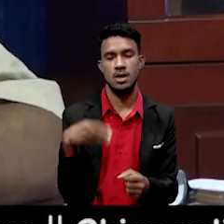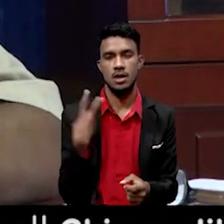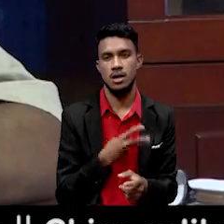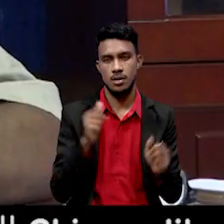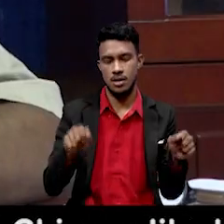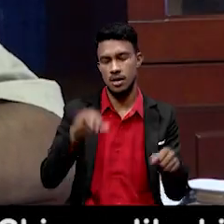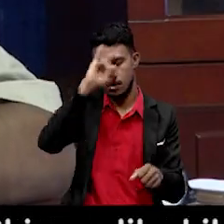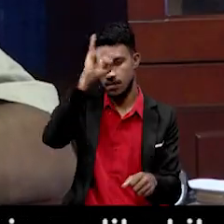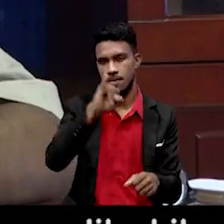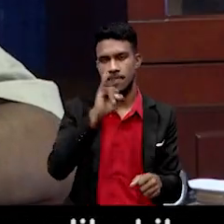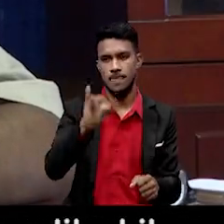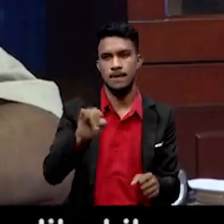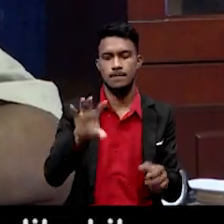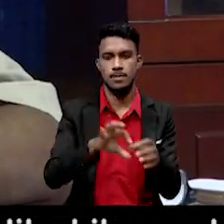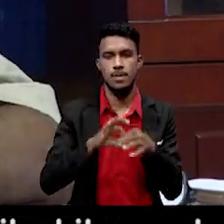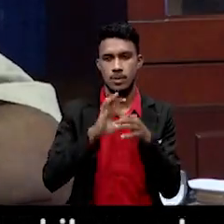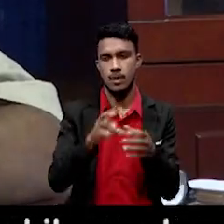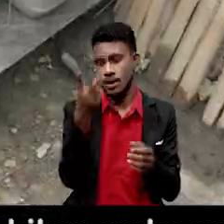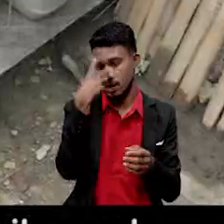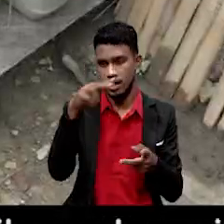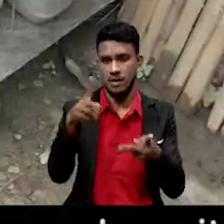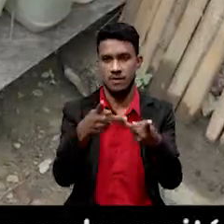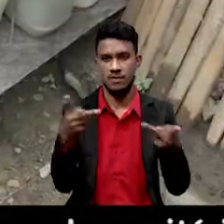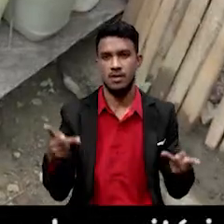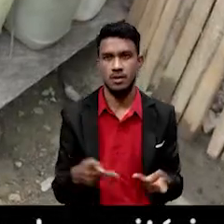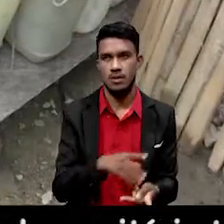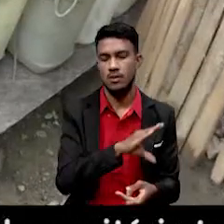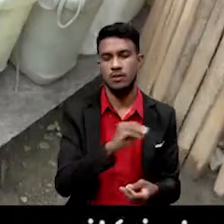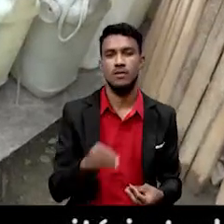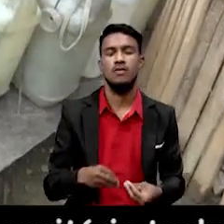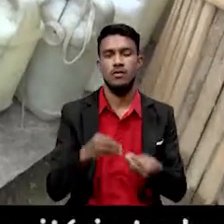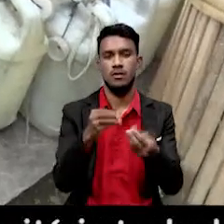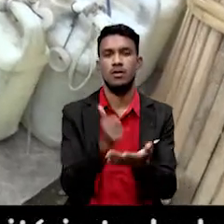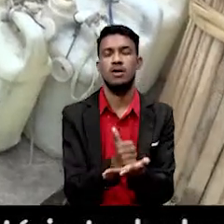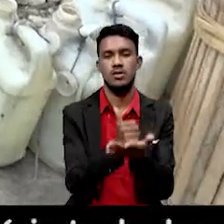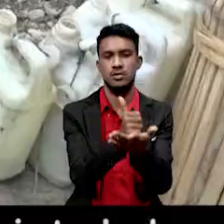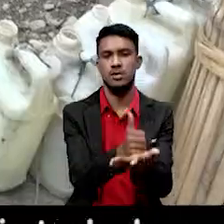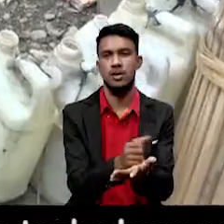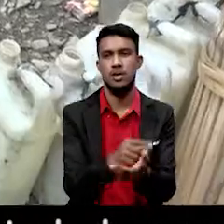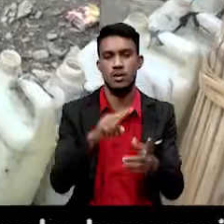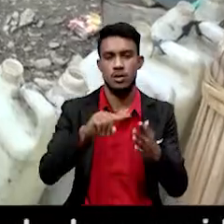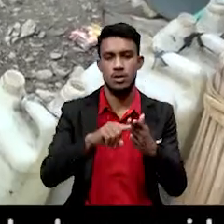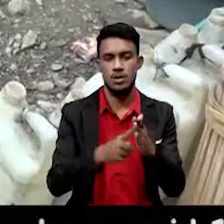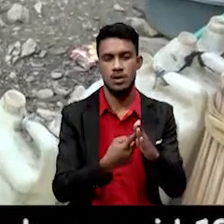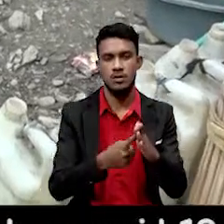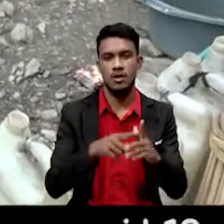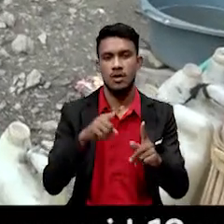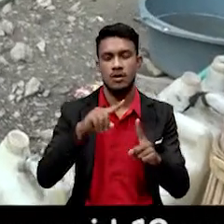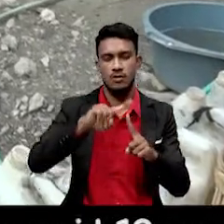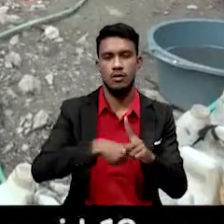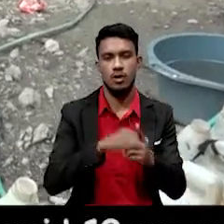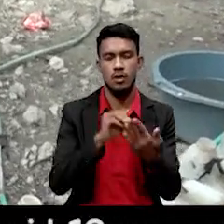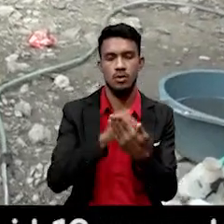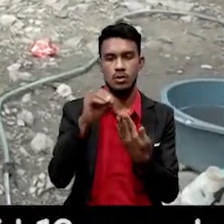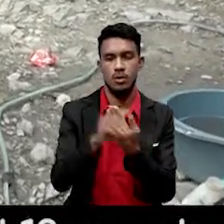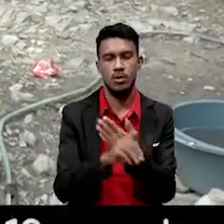identifica ita ni ekipa se tu makampo identifica no sei fo apoio komesa ho si fulan outubro ne ita alerta una katak